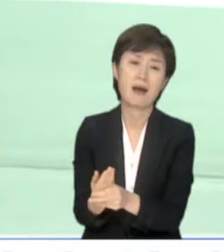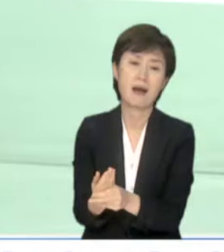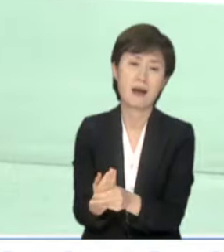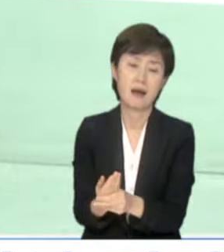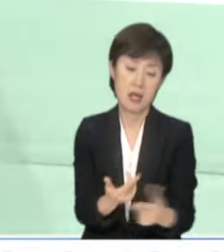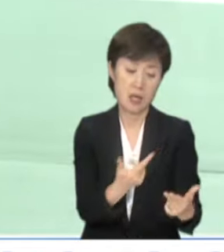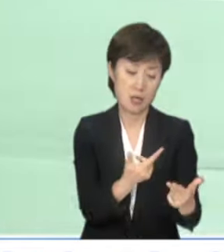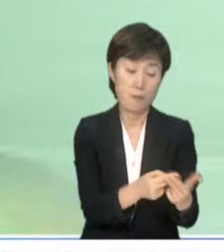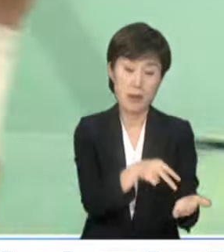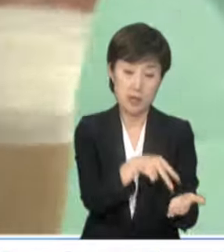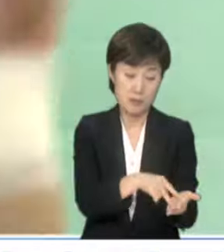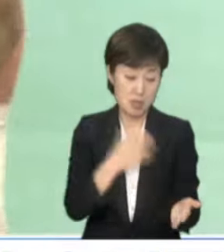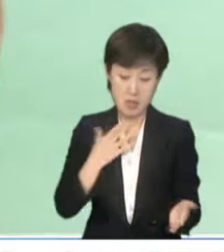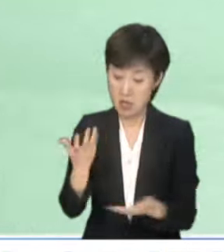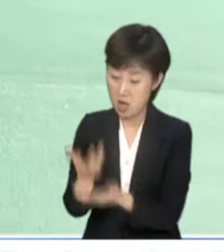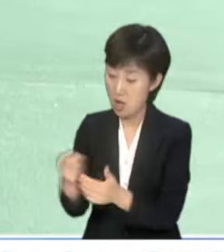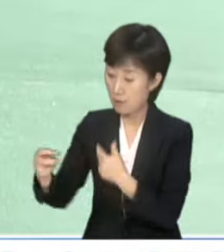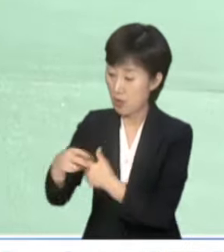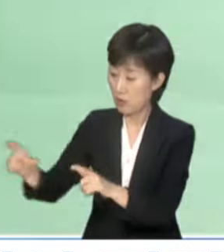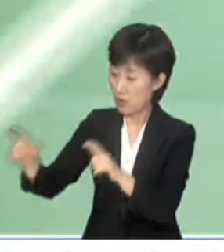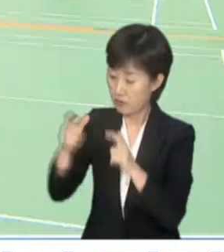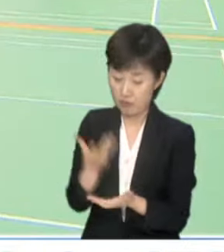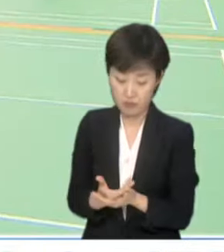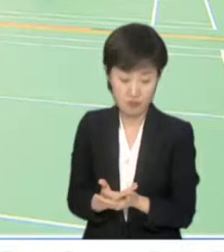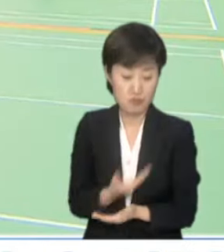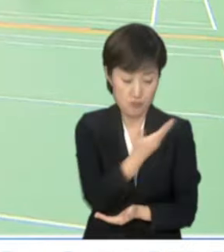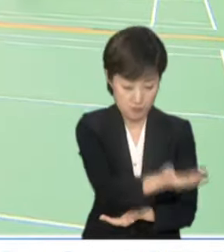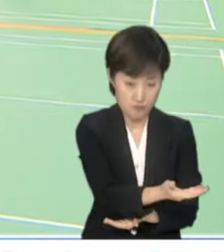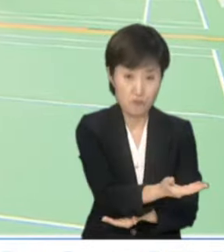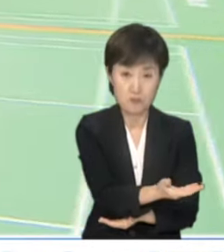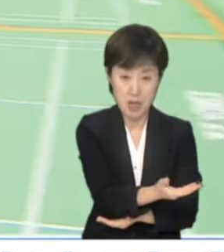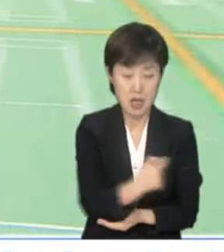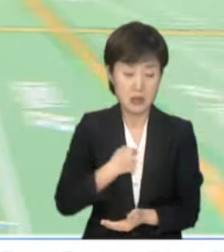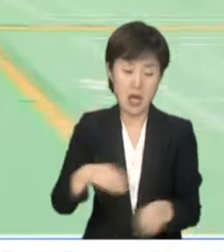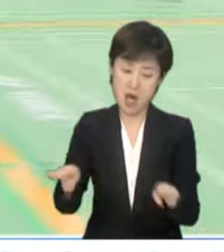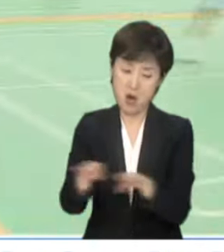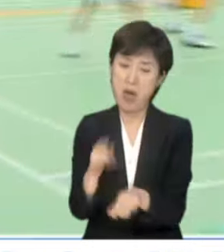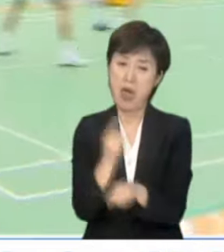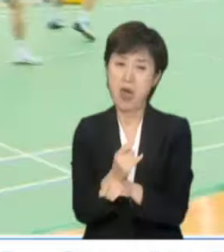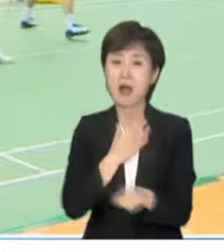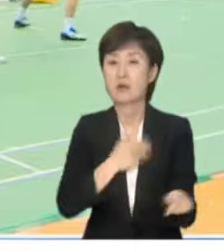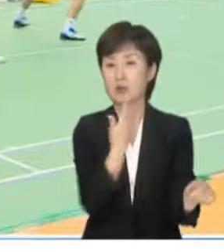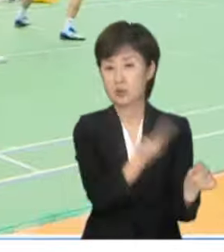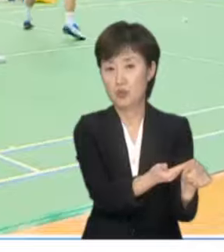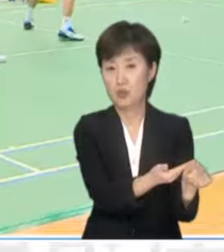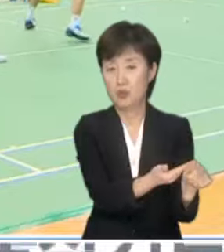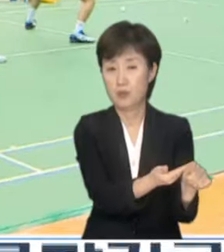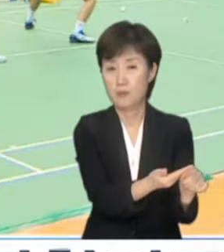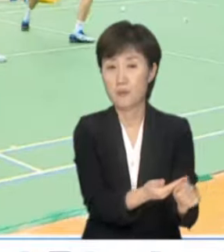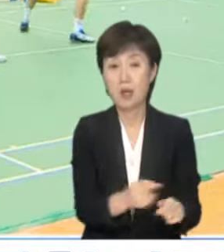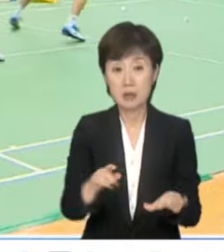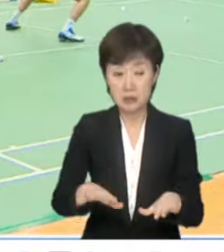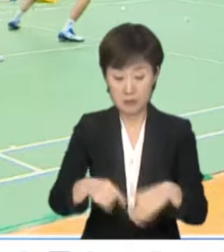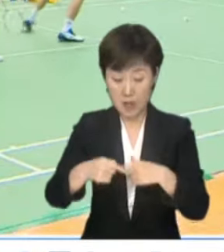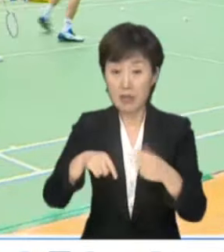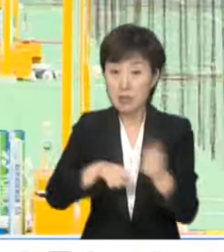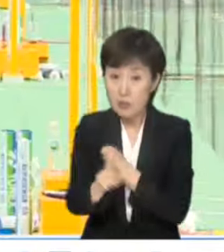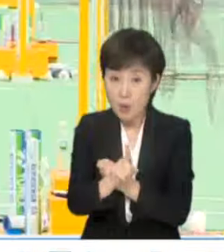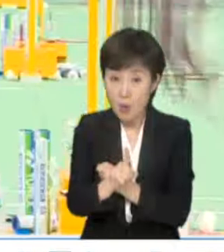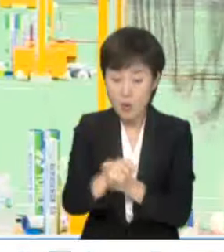협회 통해서 진단서 내고 이런 사유로 불참을 하겠다라고 이야기를 한 것이고요. 표면적으로는 무릎과 왼쪽